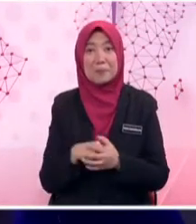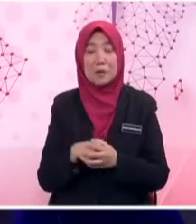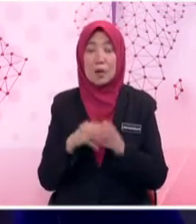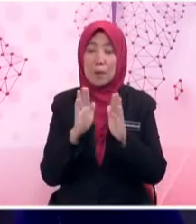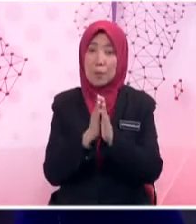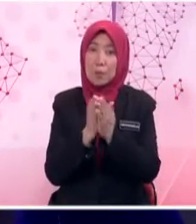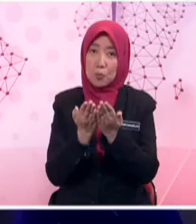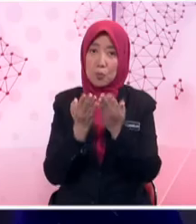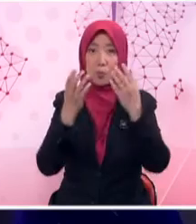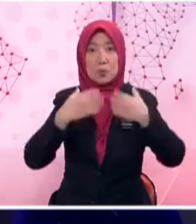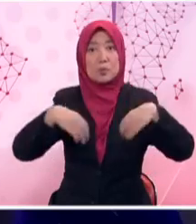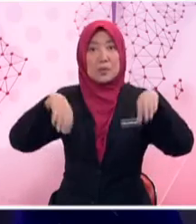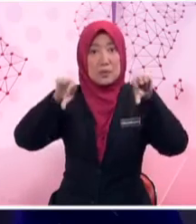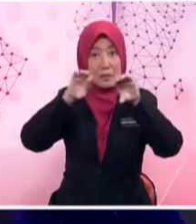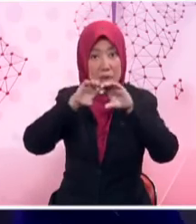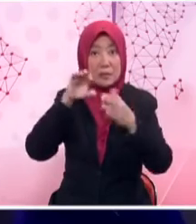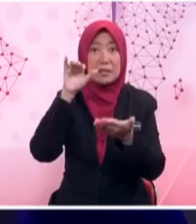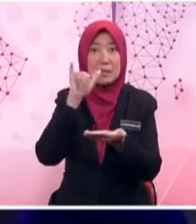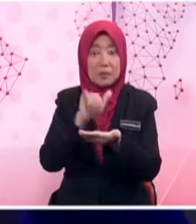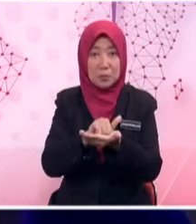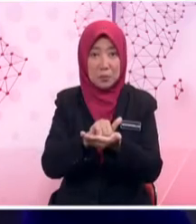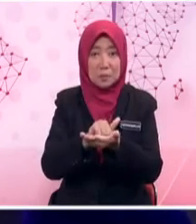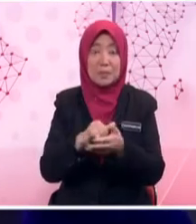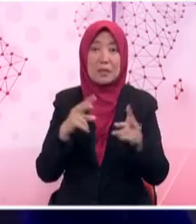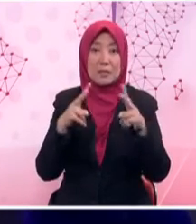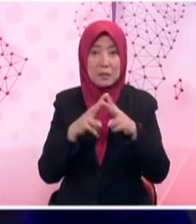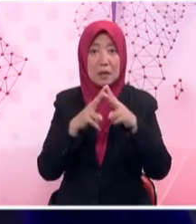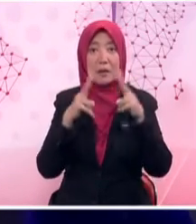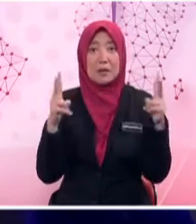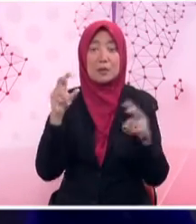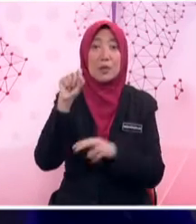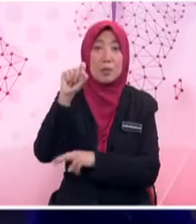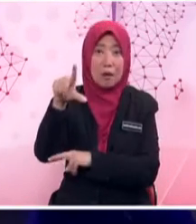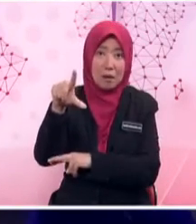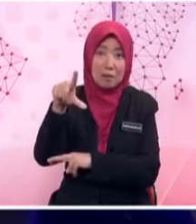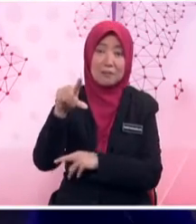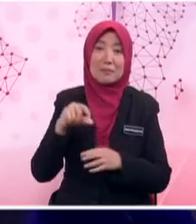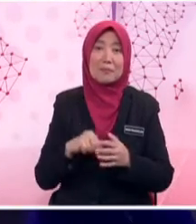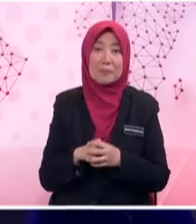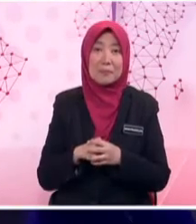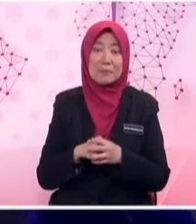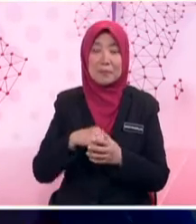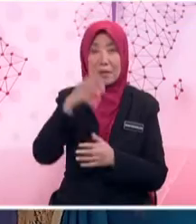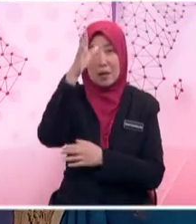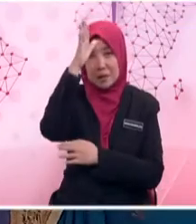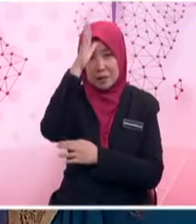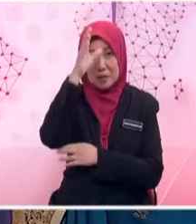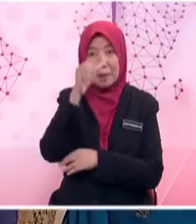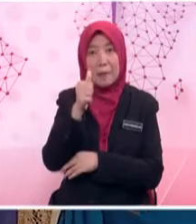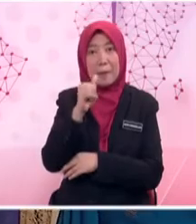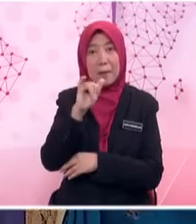Buku cerita itu sangat tebal. Ayah Aiman